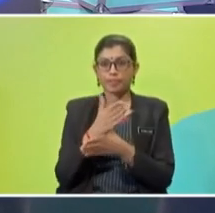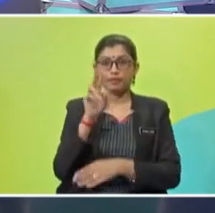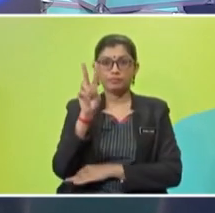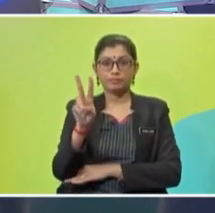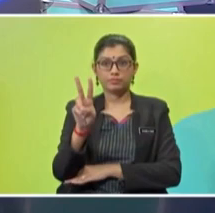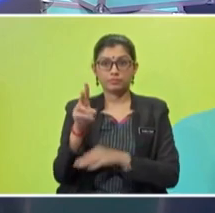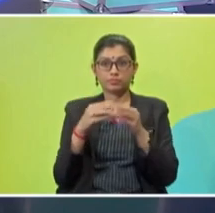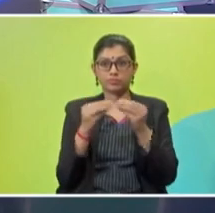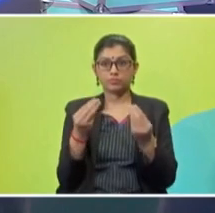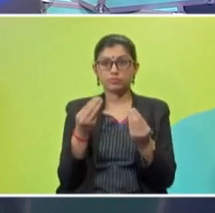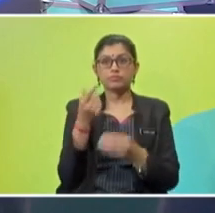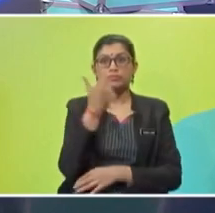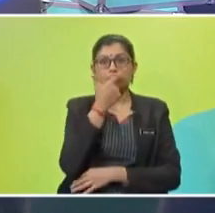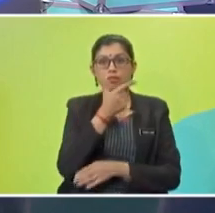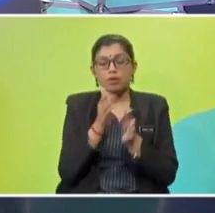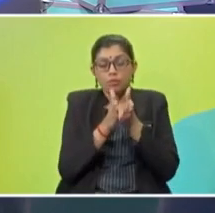lagi